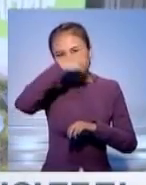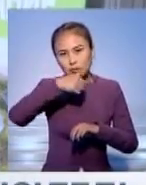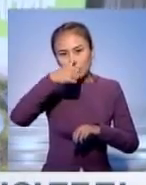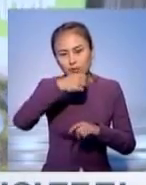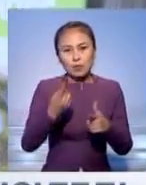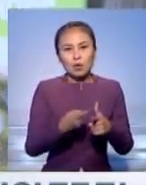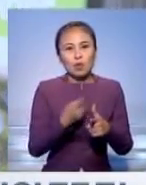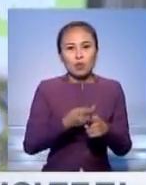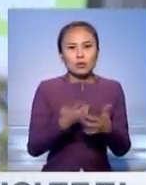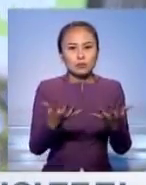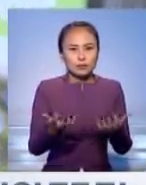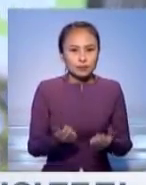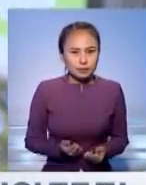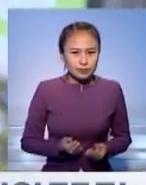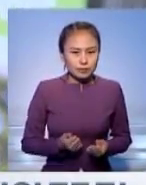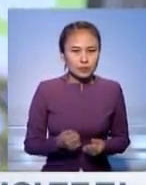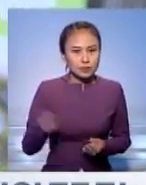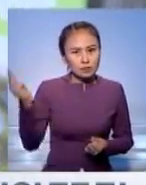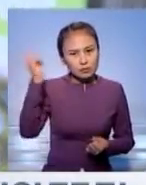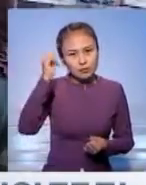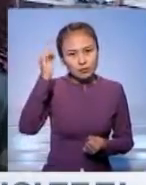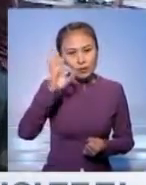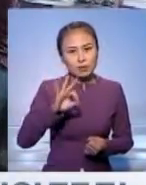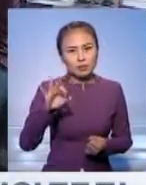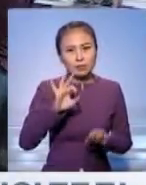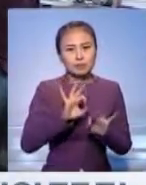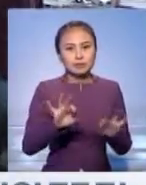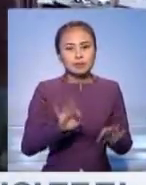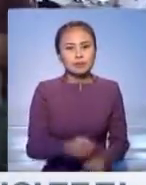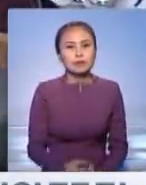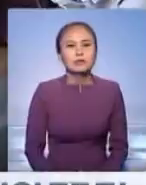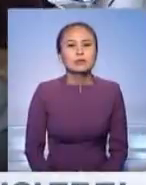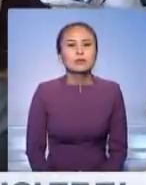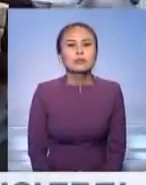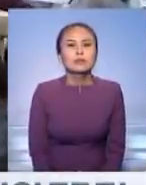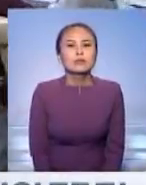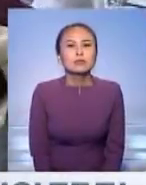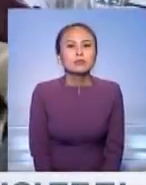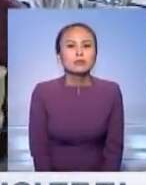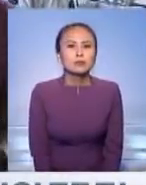соңына дейін тиісті мекемелердің қолына тиеді дейді білім басқармасының мамандары.